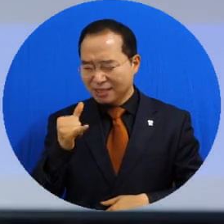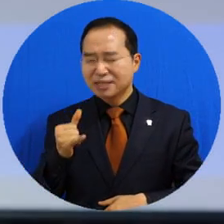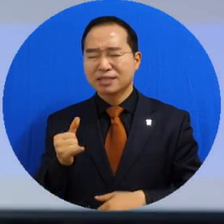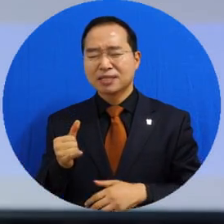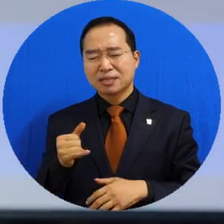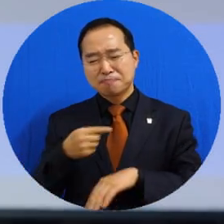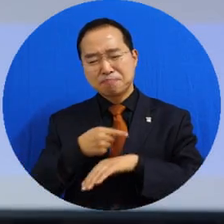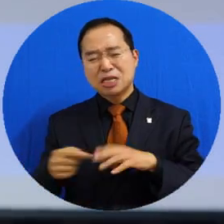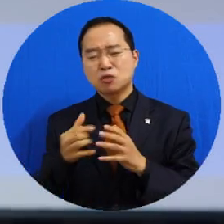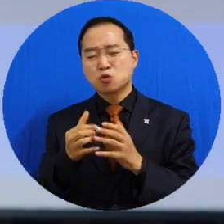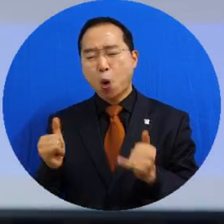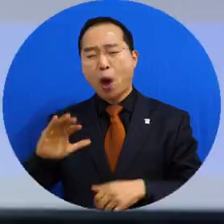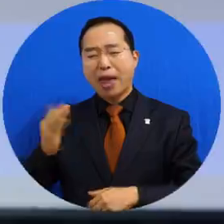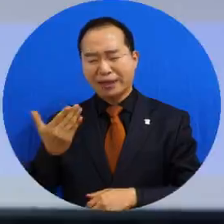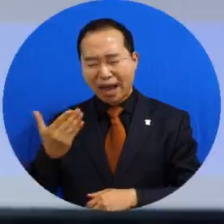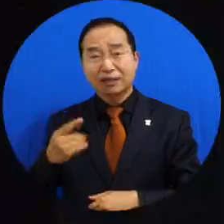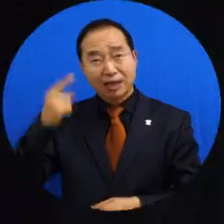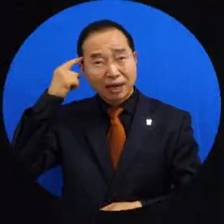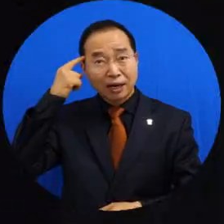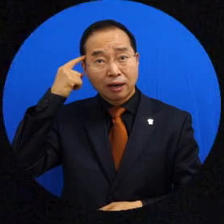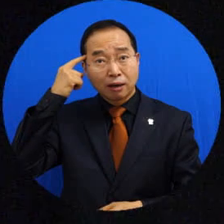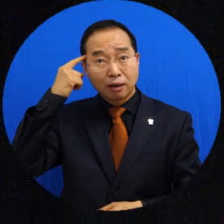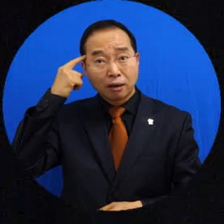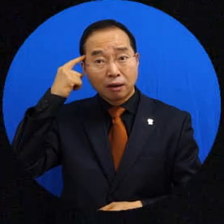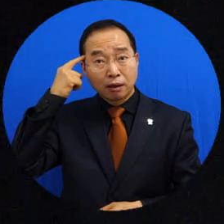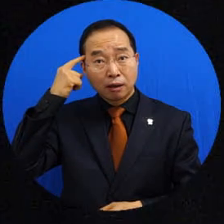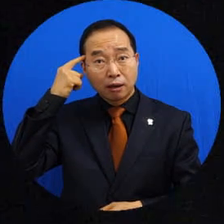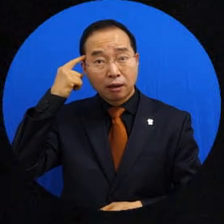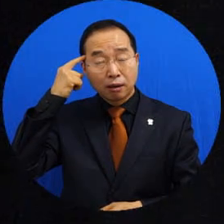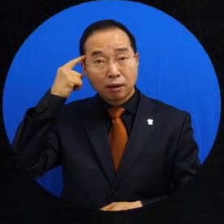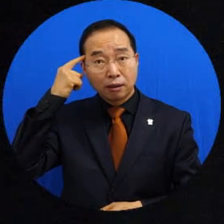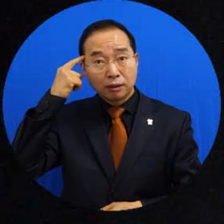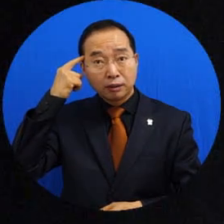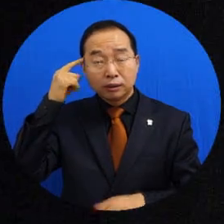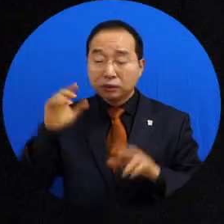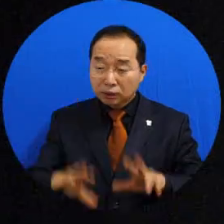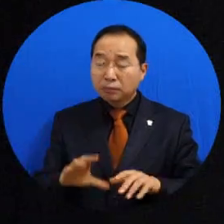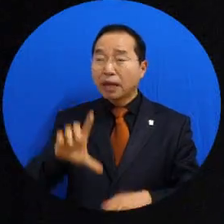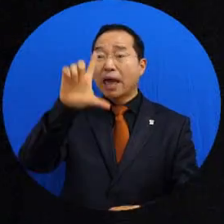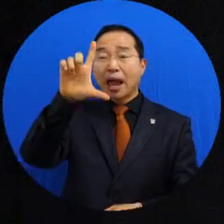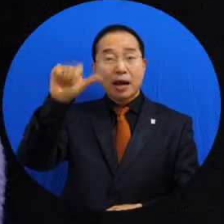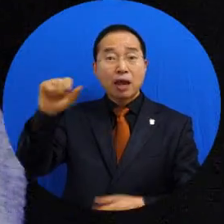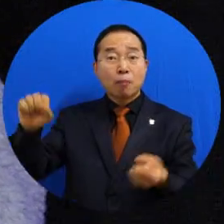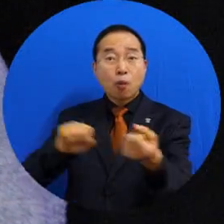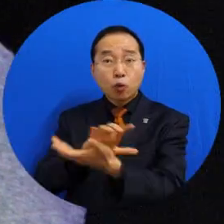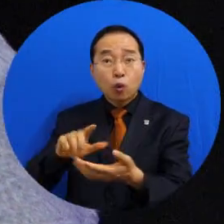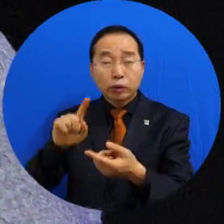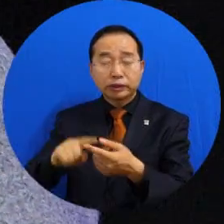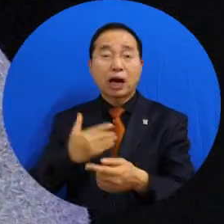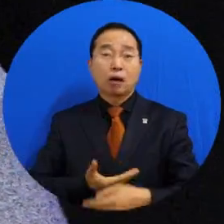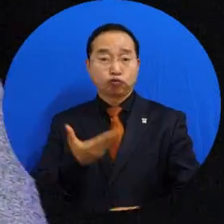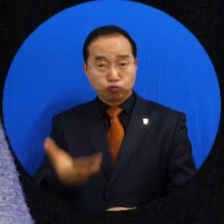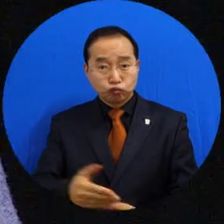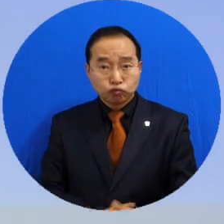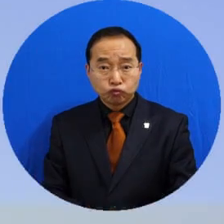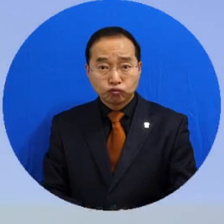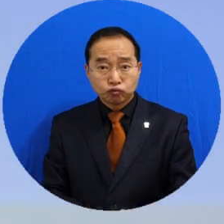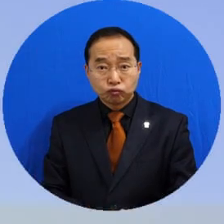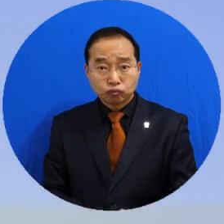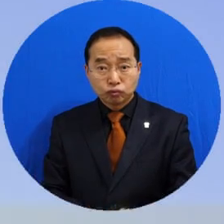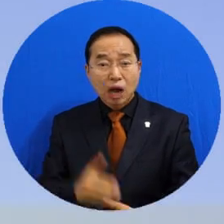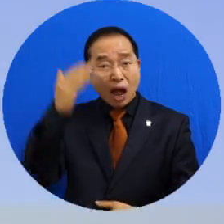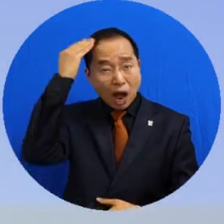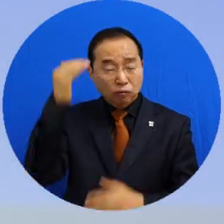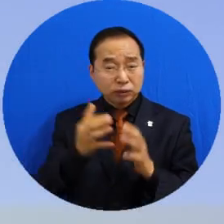그런 결심을 하게 되는 계기가 됐습니다. 제가 만약 오늘 여러분께 LA 폭동 사건을 소개를 하면서 한인이